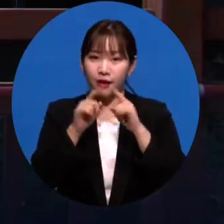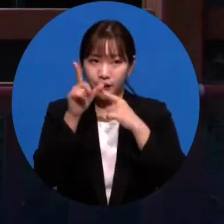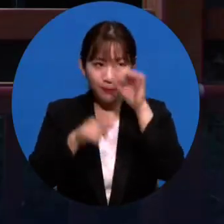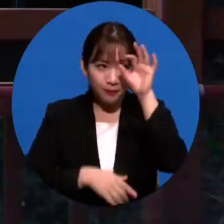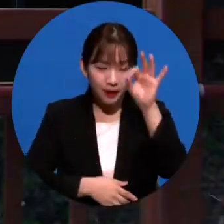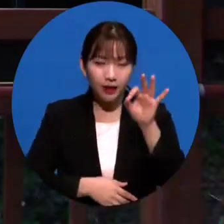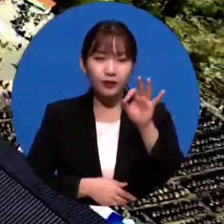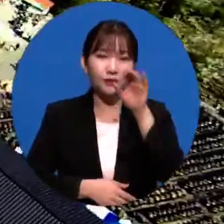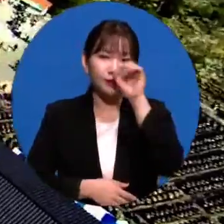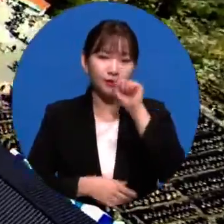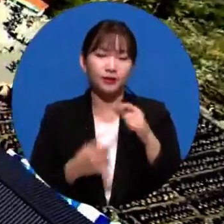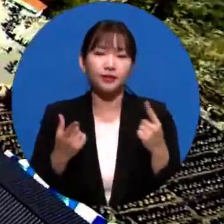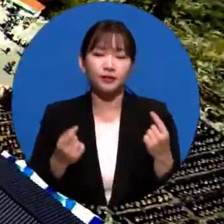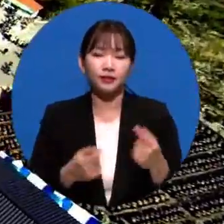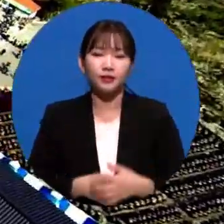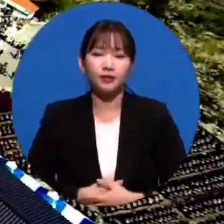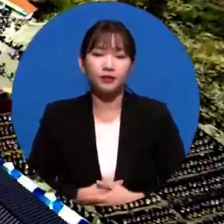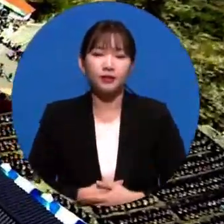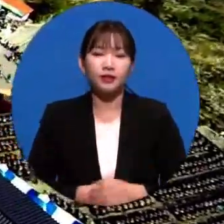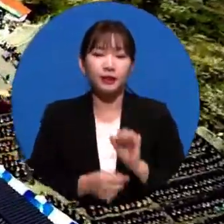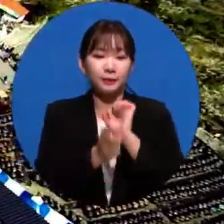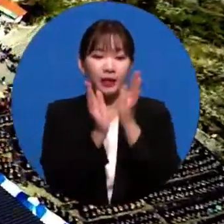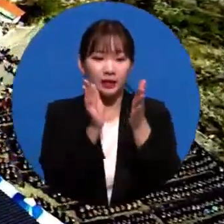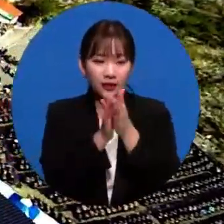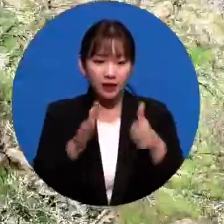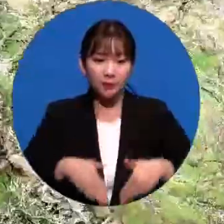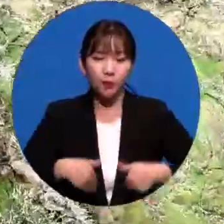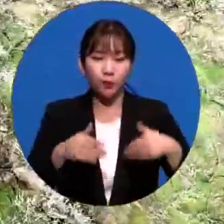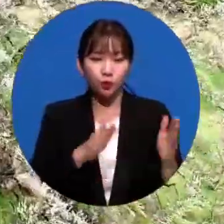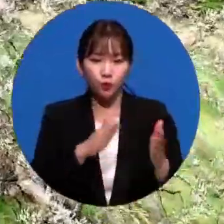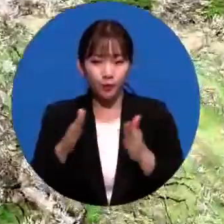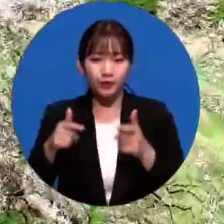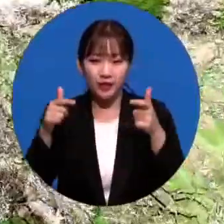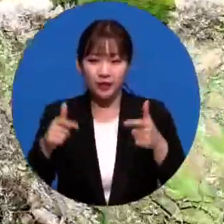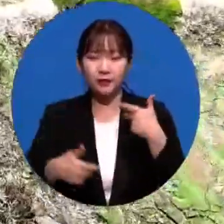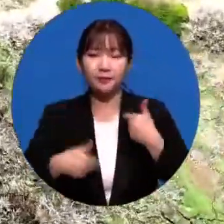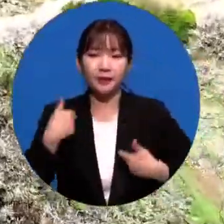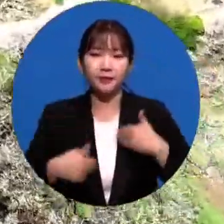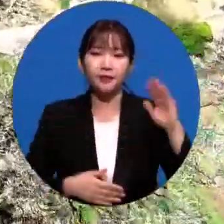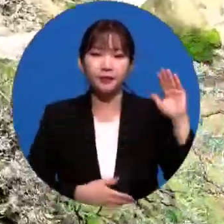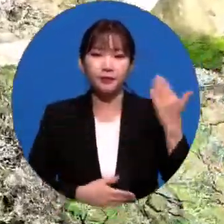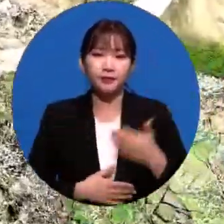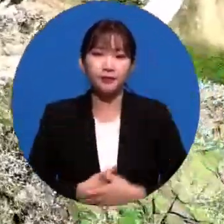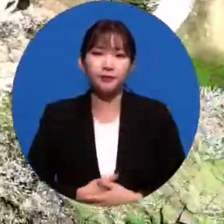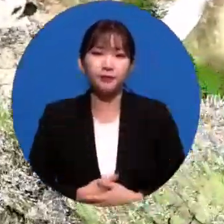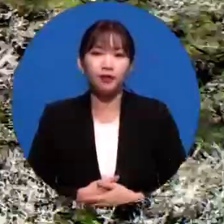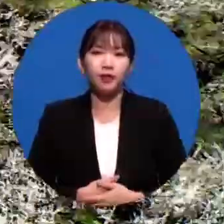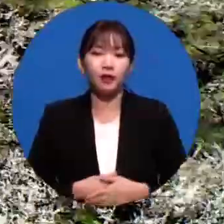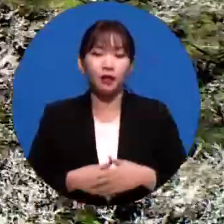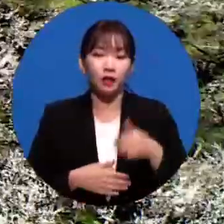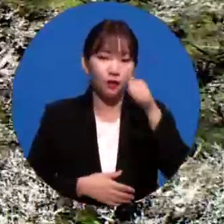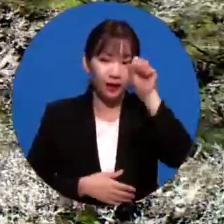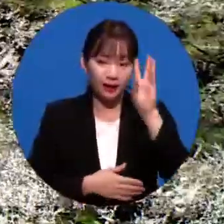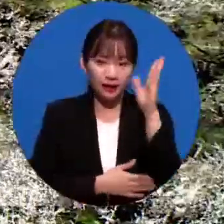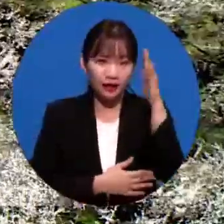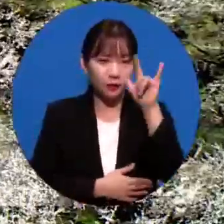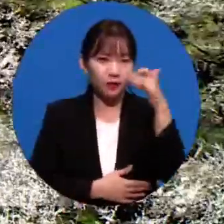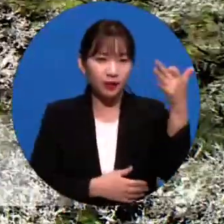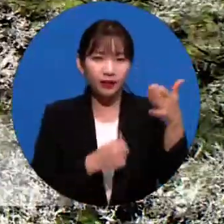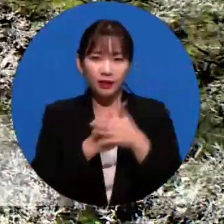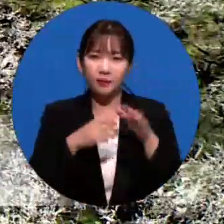볼 수 있어서 좋습니다. 개화가 시작하면서 봄을 준비하는 지자체들도 바빠졌습니다. 광양시는 코로나19